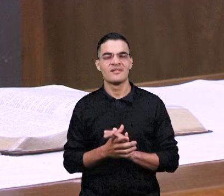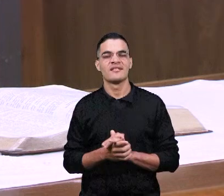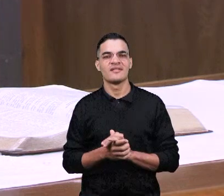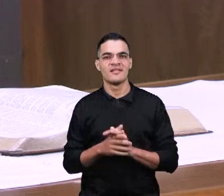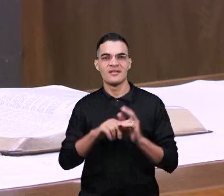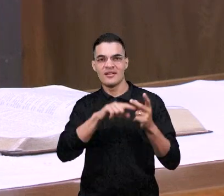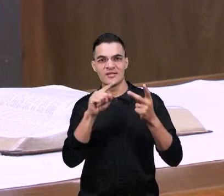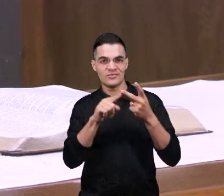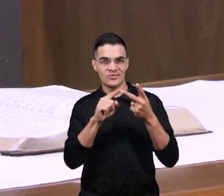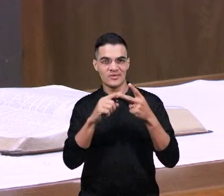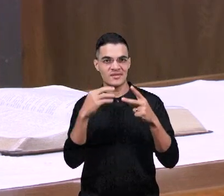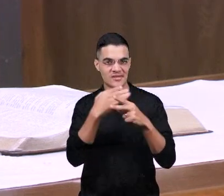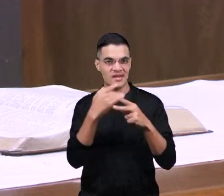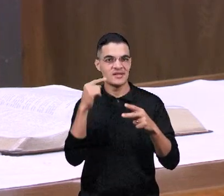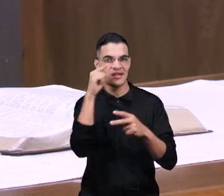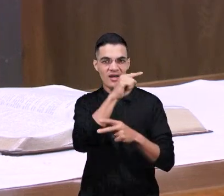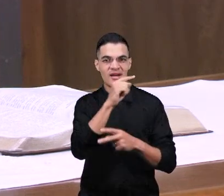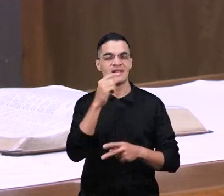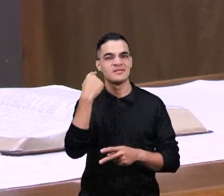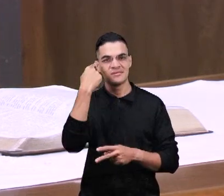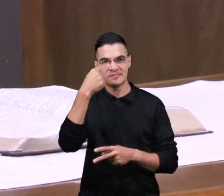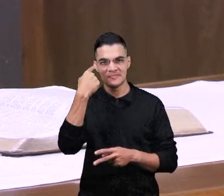Granollers en Espagne.